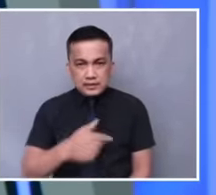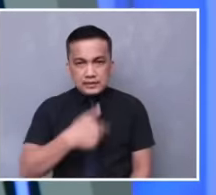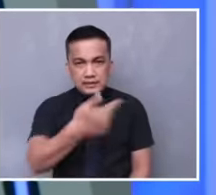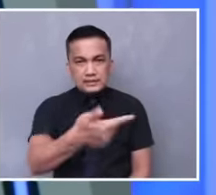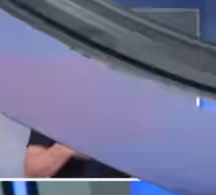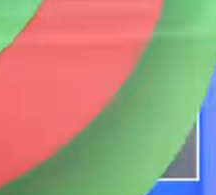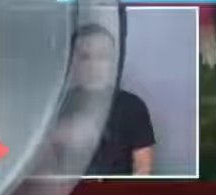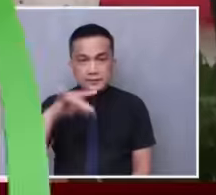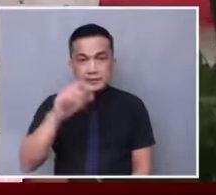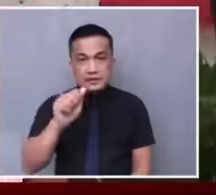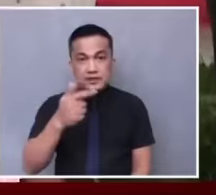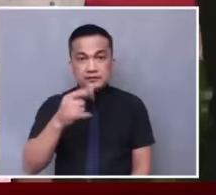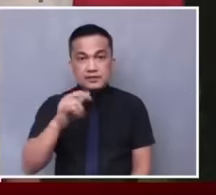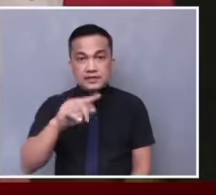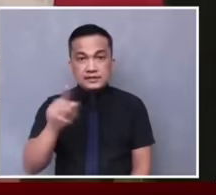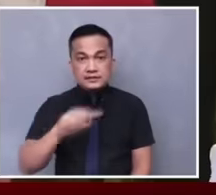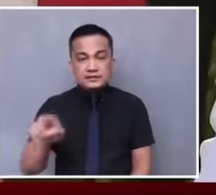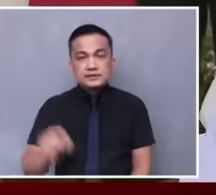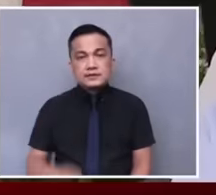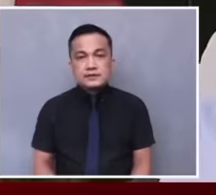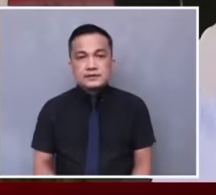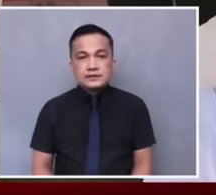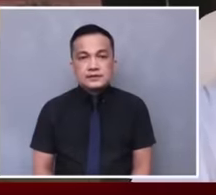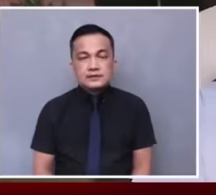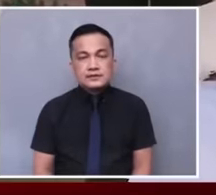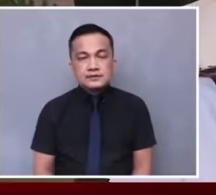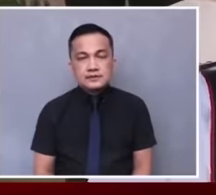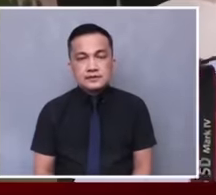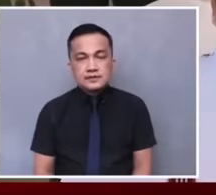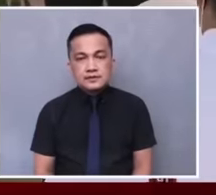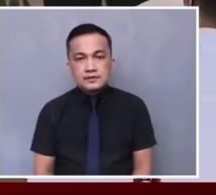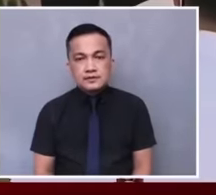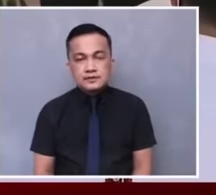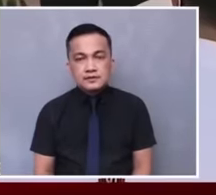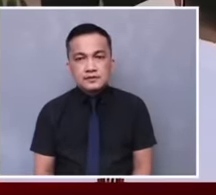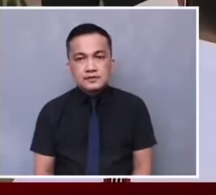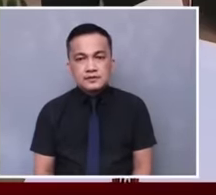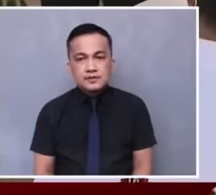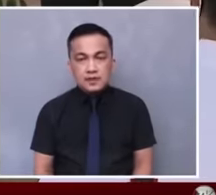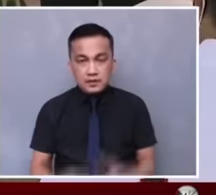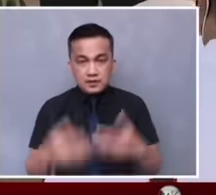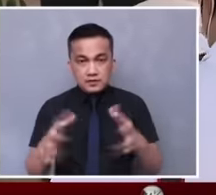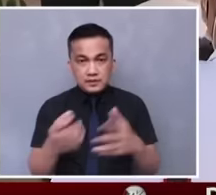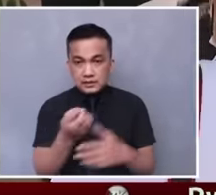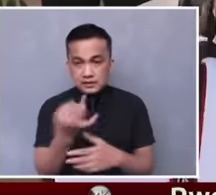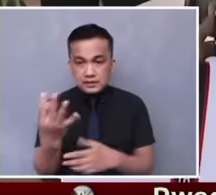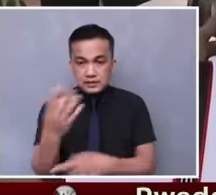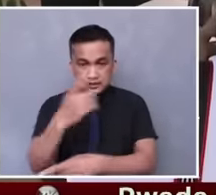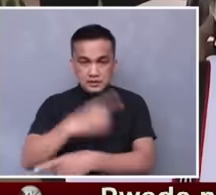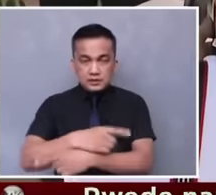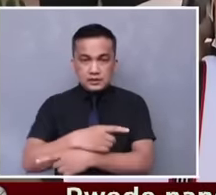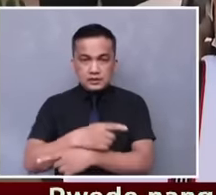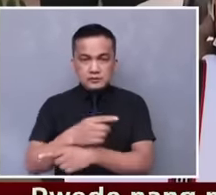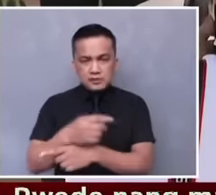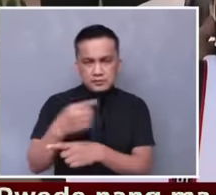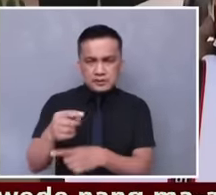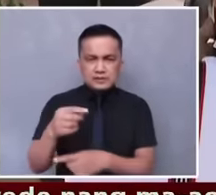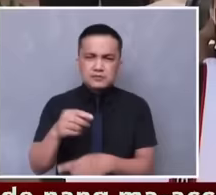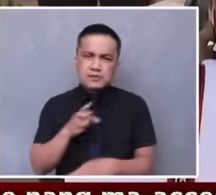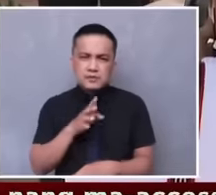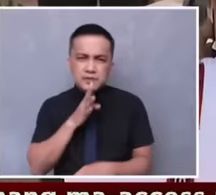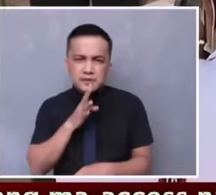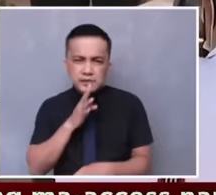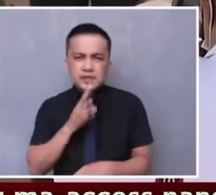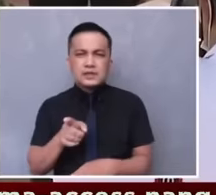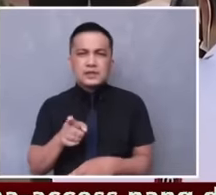Gutierrez. Ng lapu-lapu, ranggong magalong. Matapos ng ilang araw na pagpapahiwatig, nag-anunsyo na kanina si